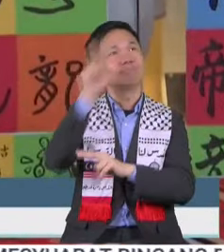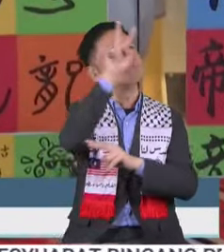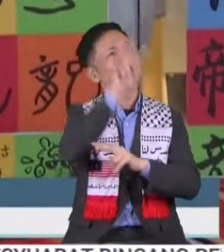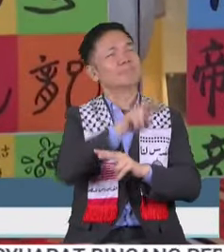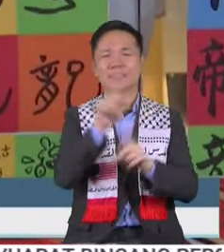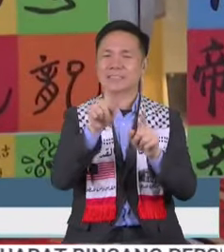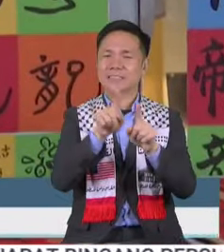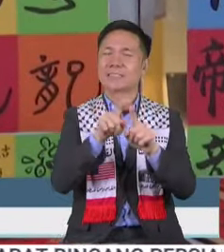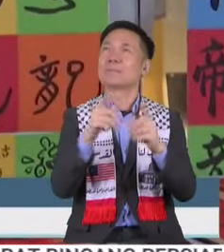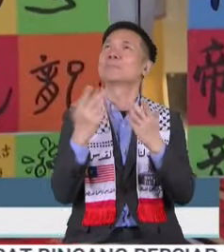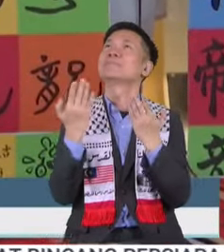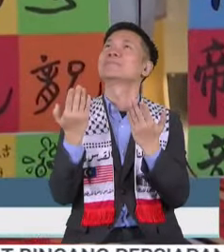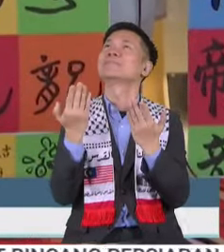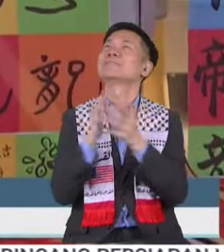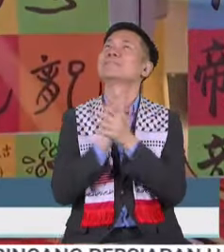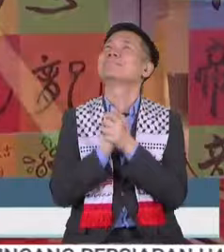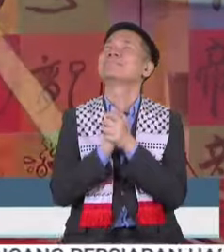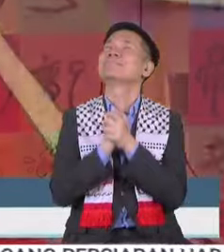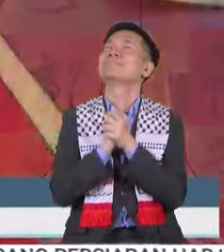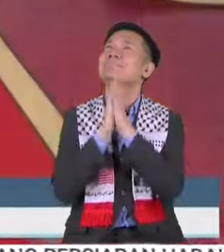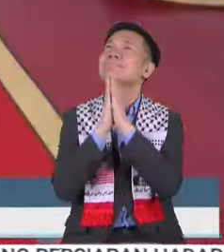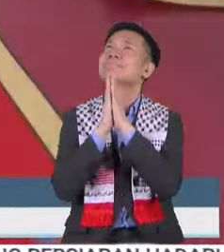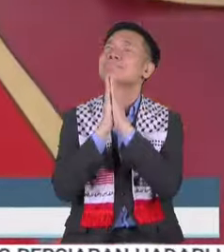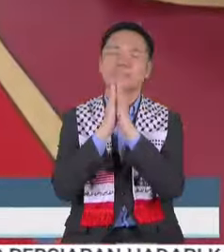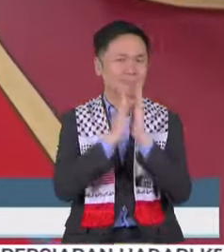untuk kehidupan yang lebih baik di Tahun Baharu.